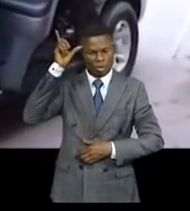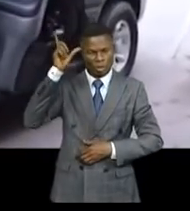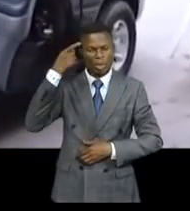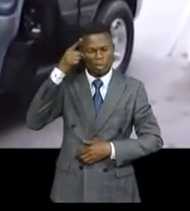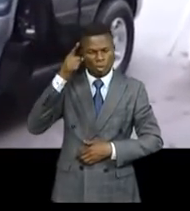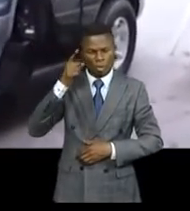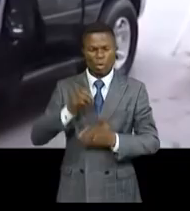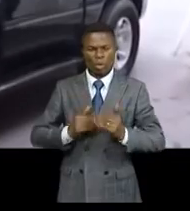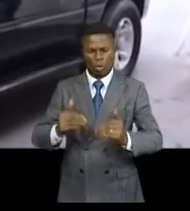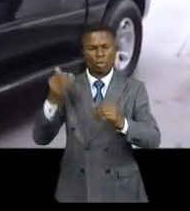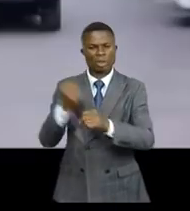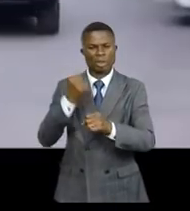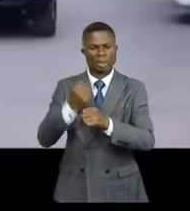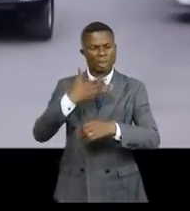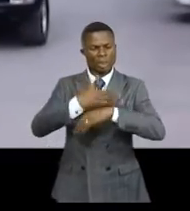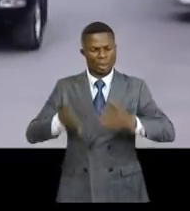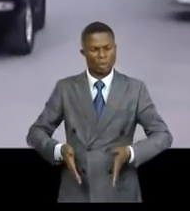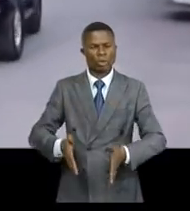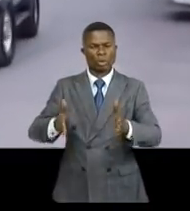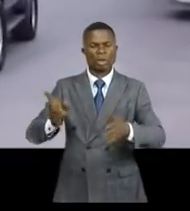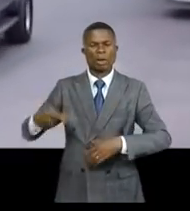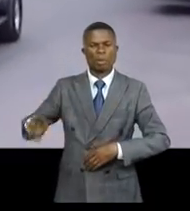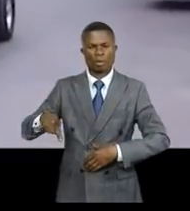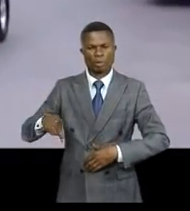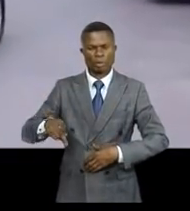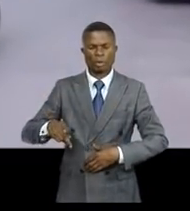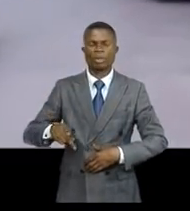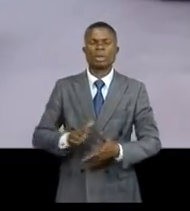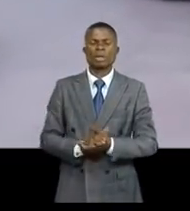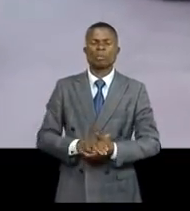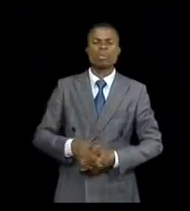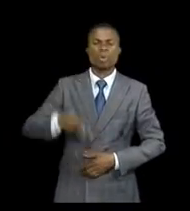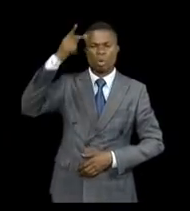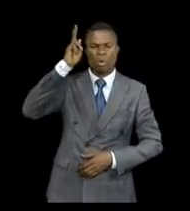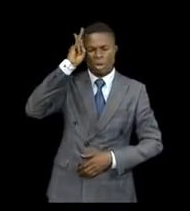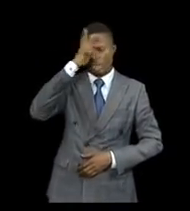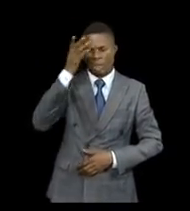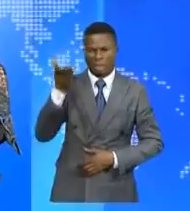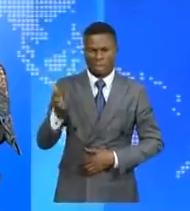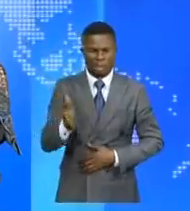booster la construction des infrastructures dans la province chère à Jacques Kaboula Katwe.